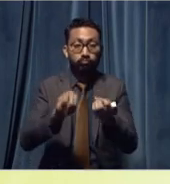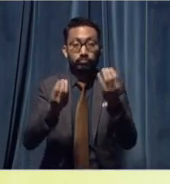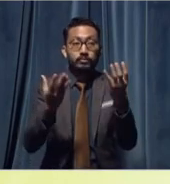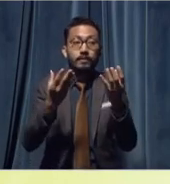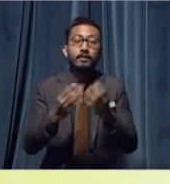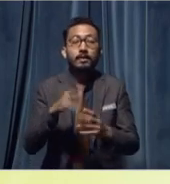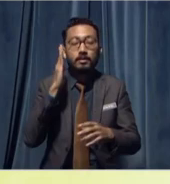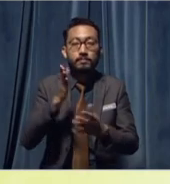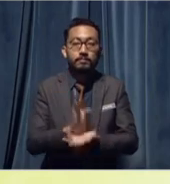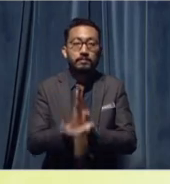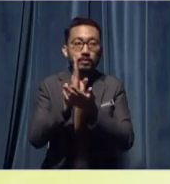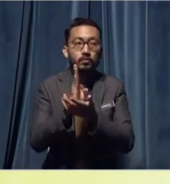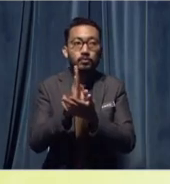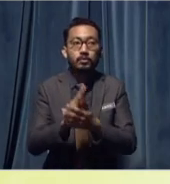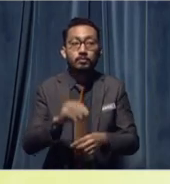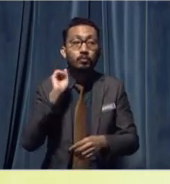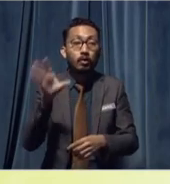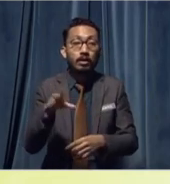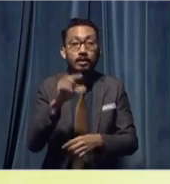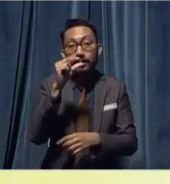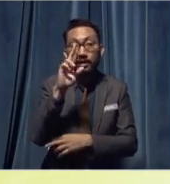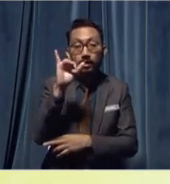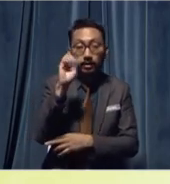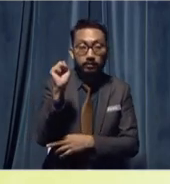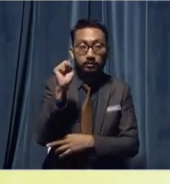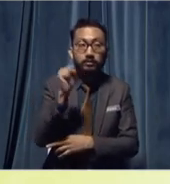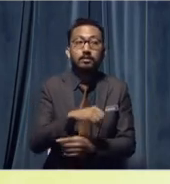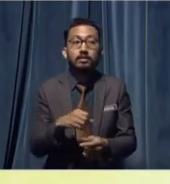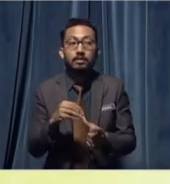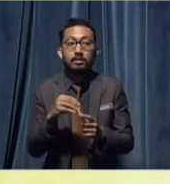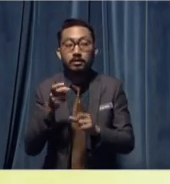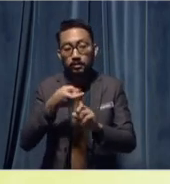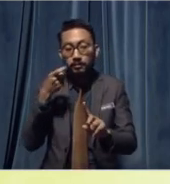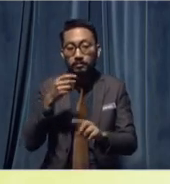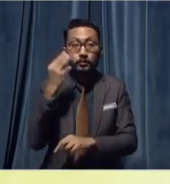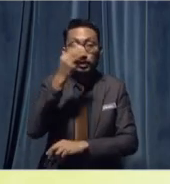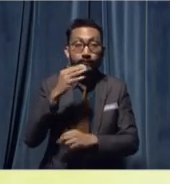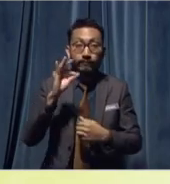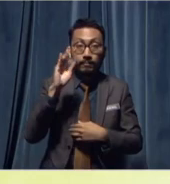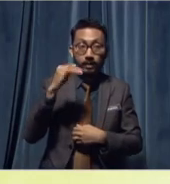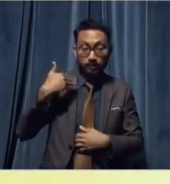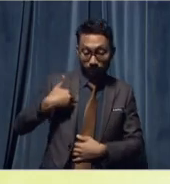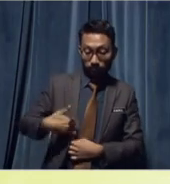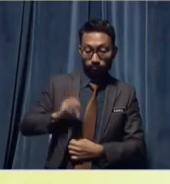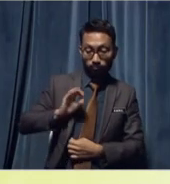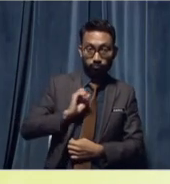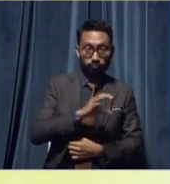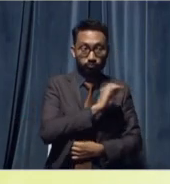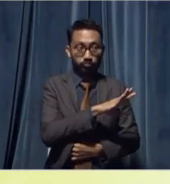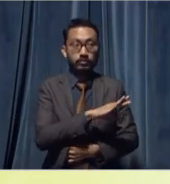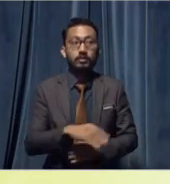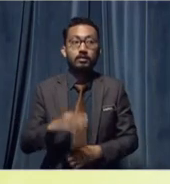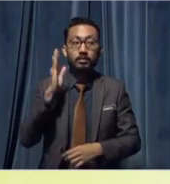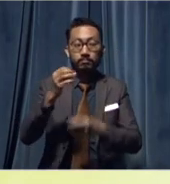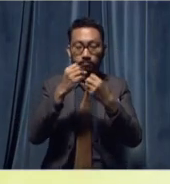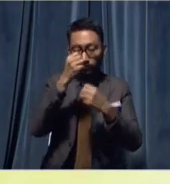membantu menanggalkan gris daripada permukaan fabrik atau menyebabkan pecah